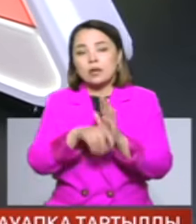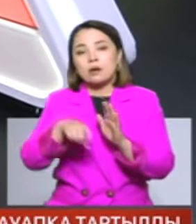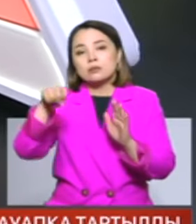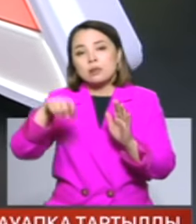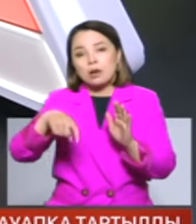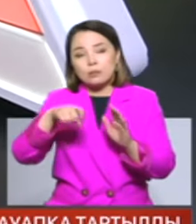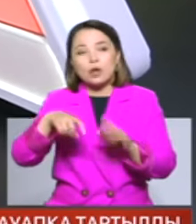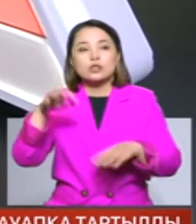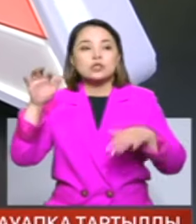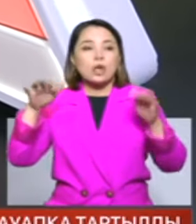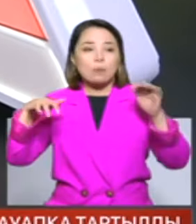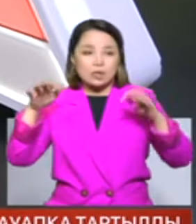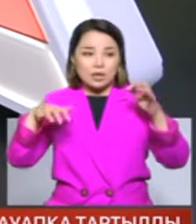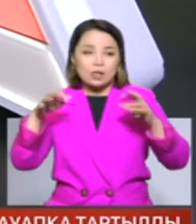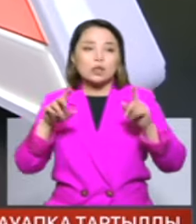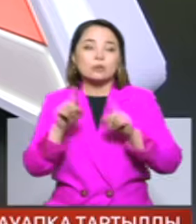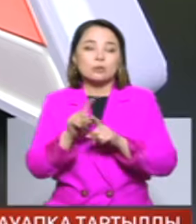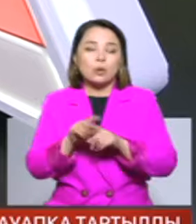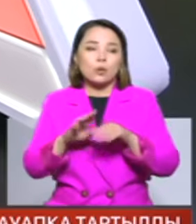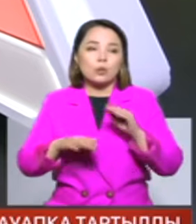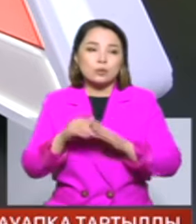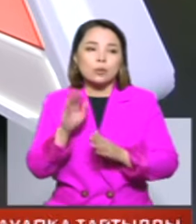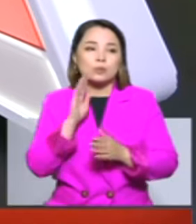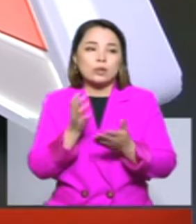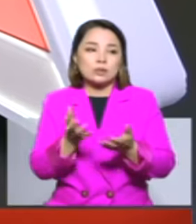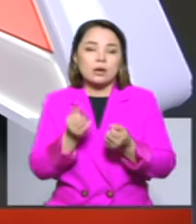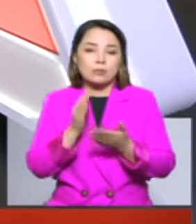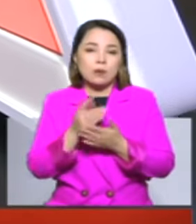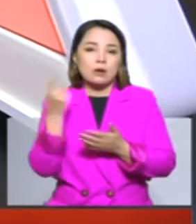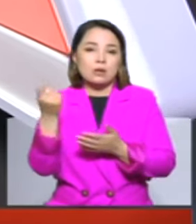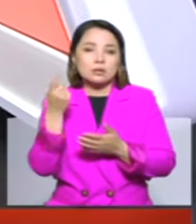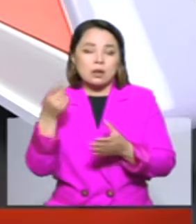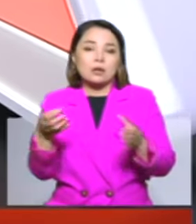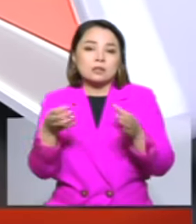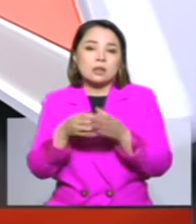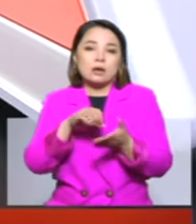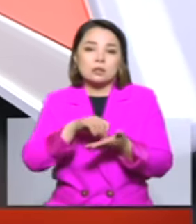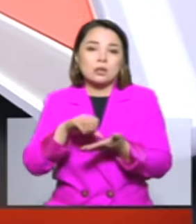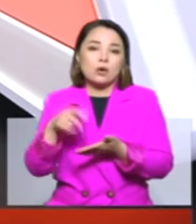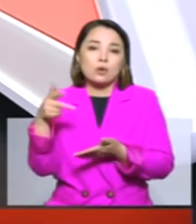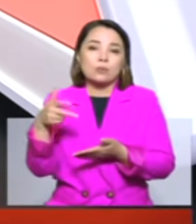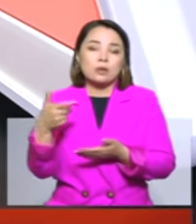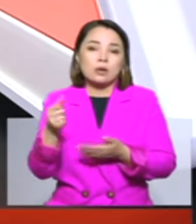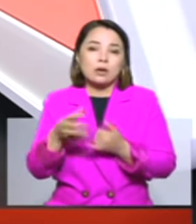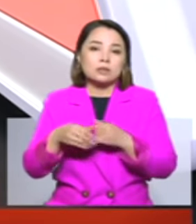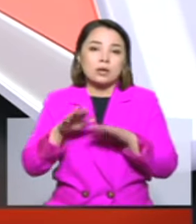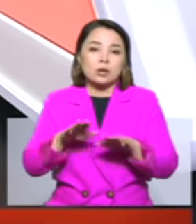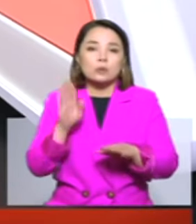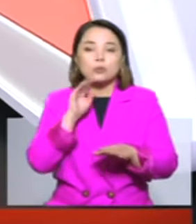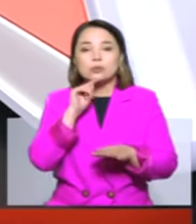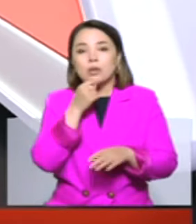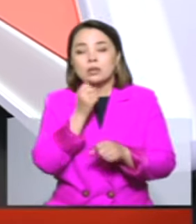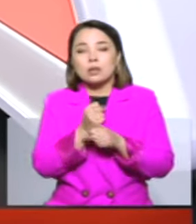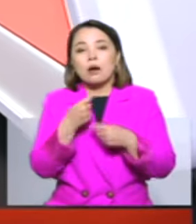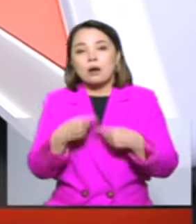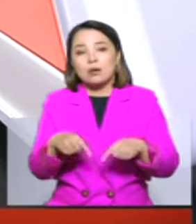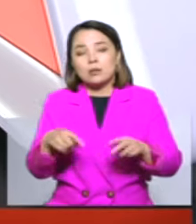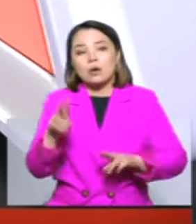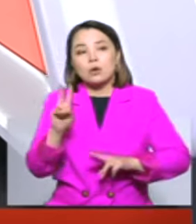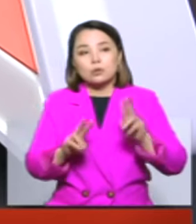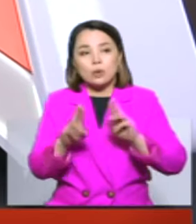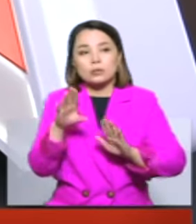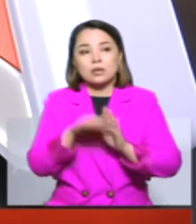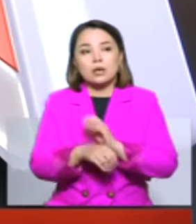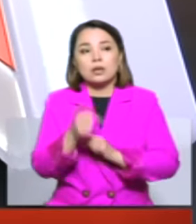тамшылатып және жаңбырлатып суару жүйелерін қолға ала бастады. Ірі аграрлық кешендер 3000 гектар егістікте су үнемдеудің әртүрлі әдісін